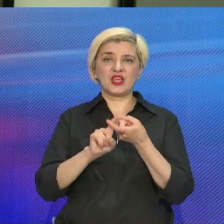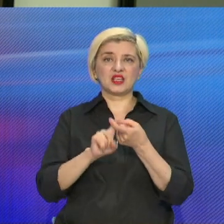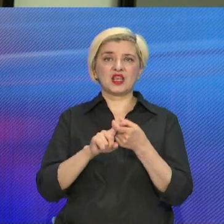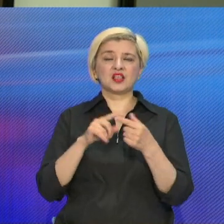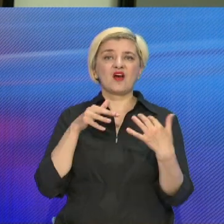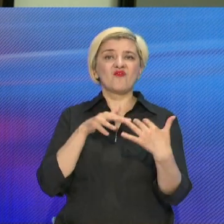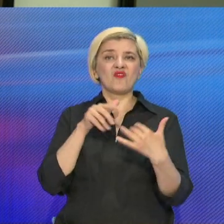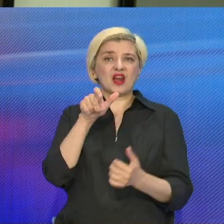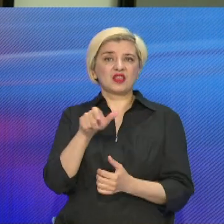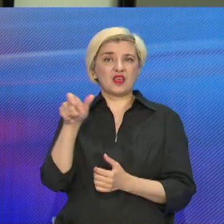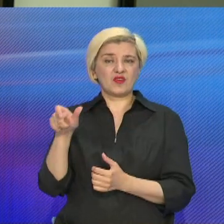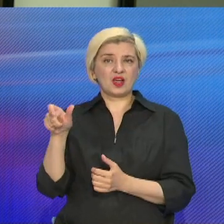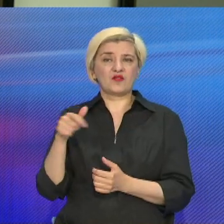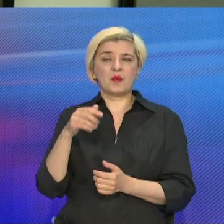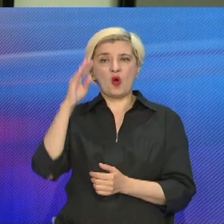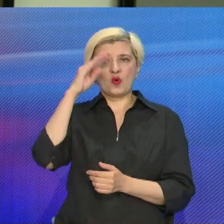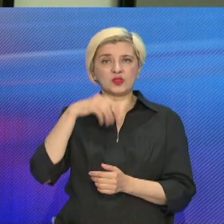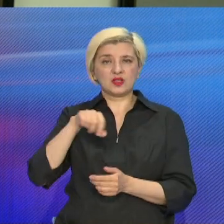Четыре деда воевали, два погибли.